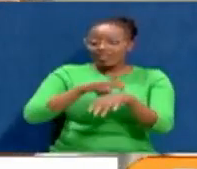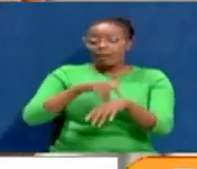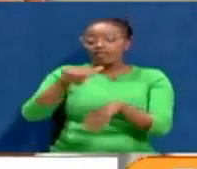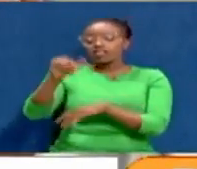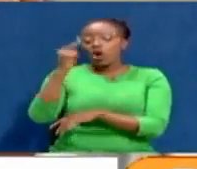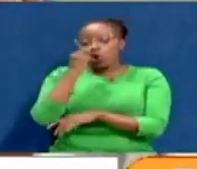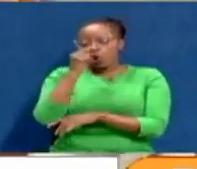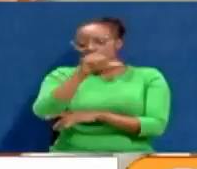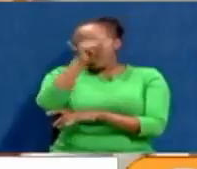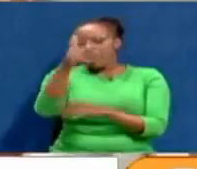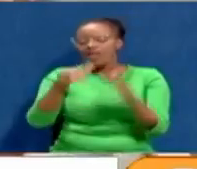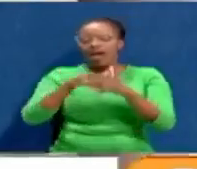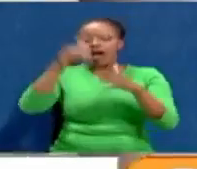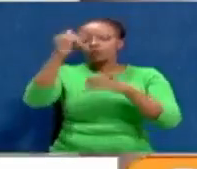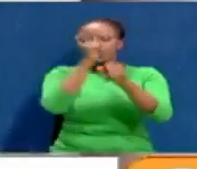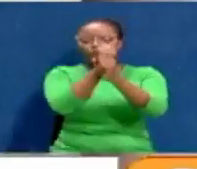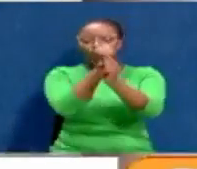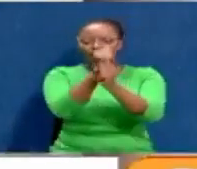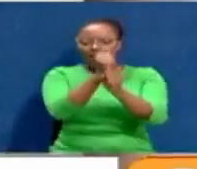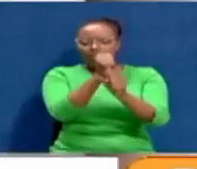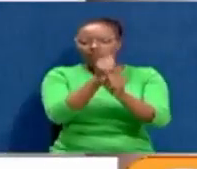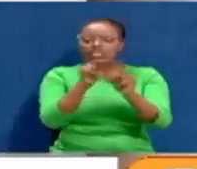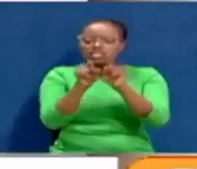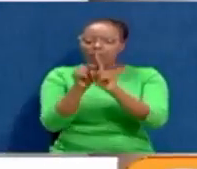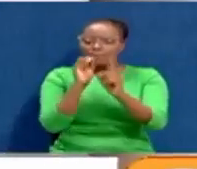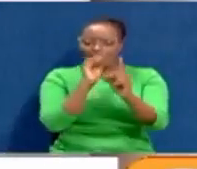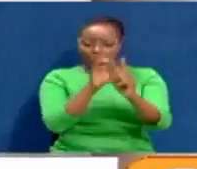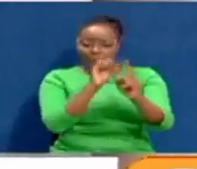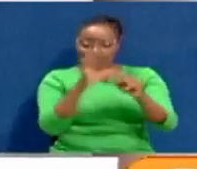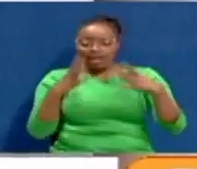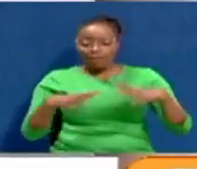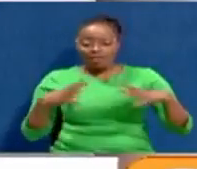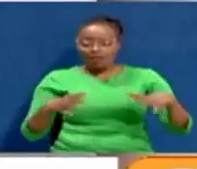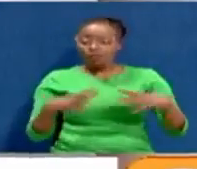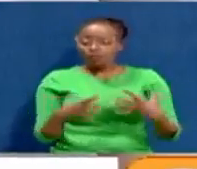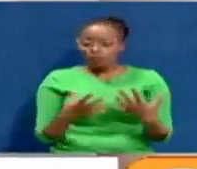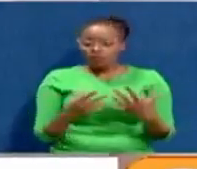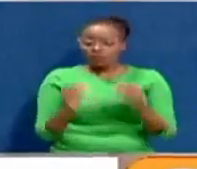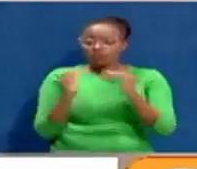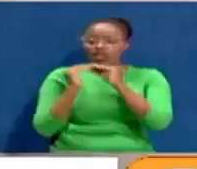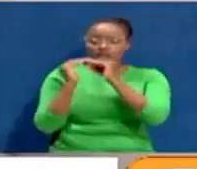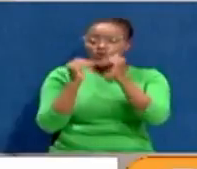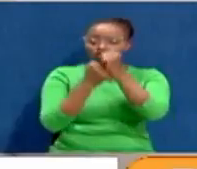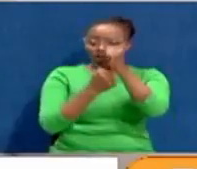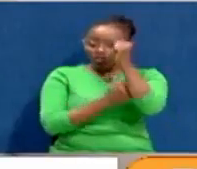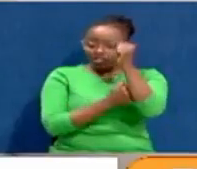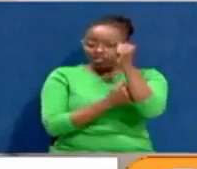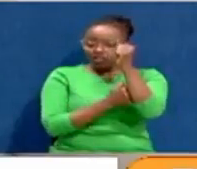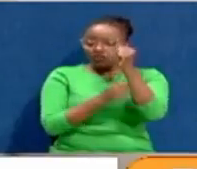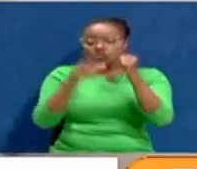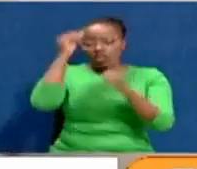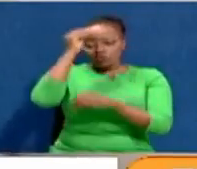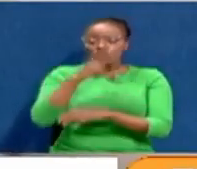nyumbani hizi shughuli za nje nje, mimi huwa nafanya mentorship na fanya na the Equity Foundation ya